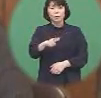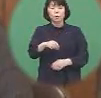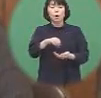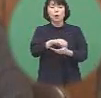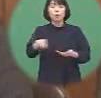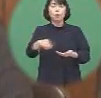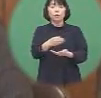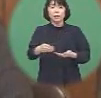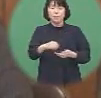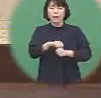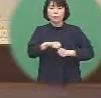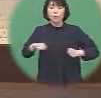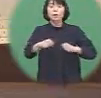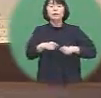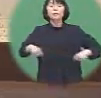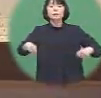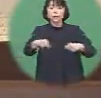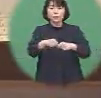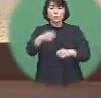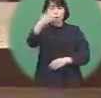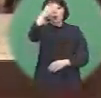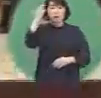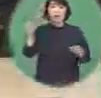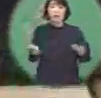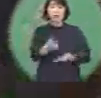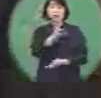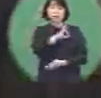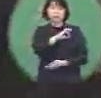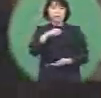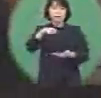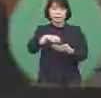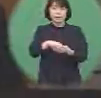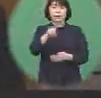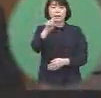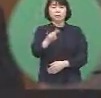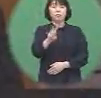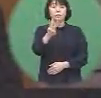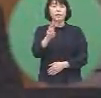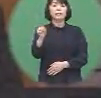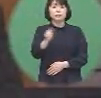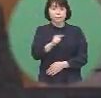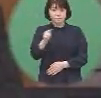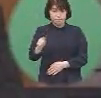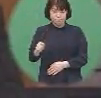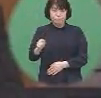郡山交易権の若手職員13人が参加しています